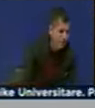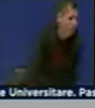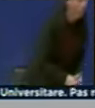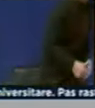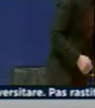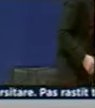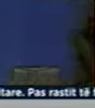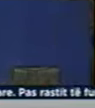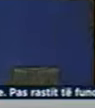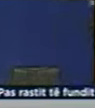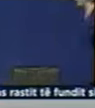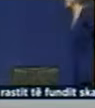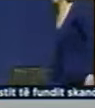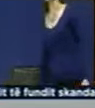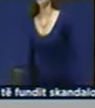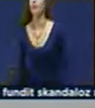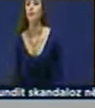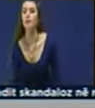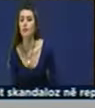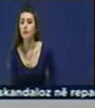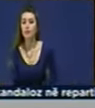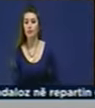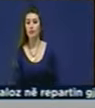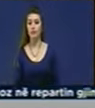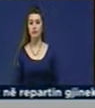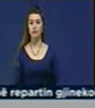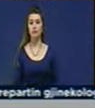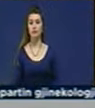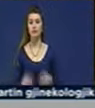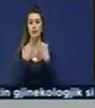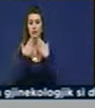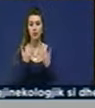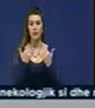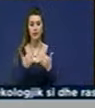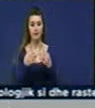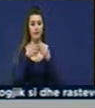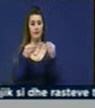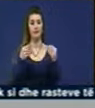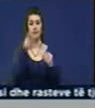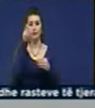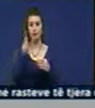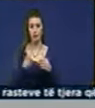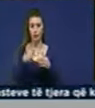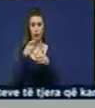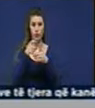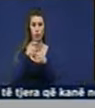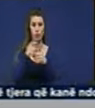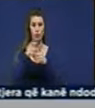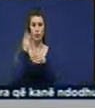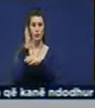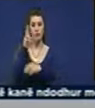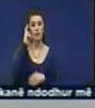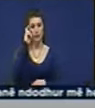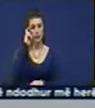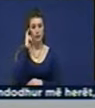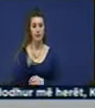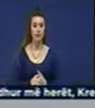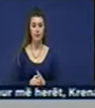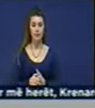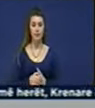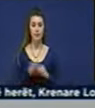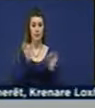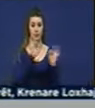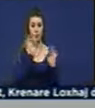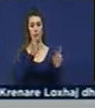Faleminderit Albiona. Fjalën e merr zonja Duraku, përfaqësuese e grave të Malit Zi.